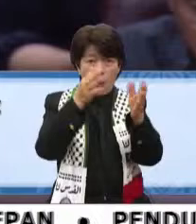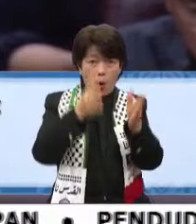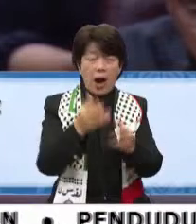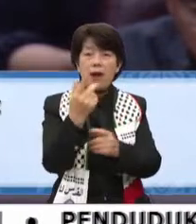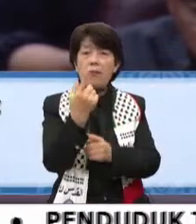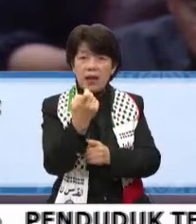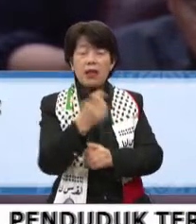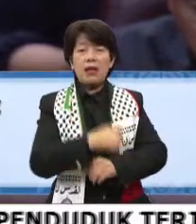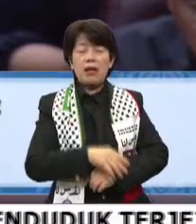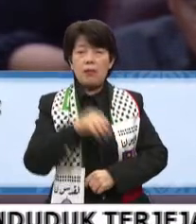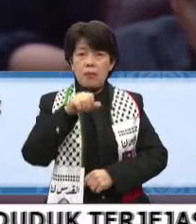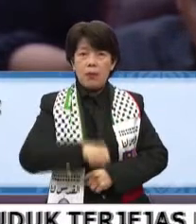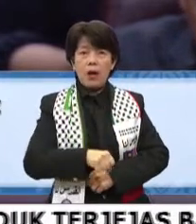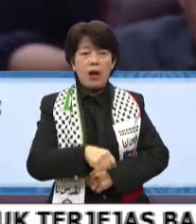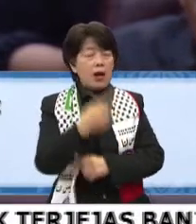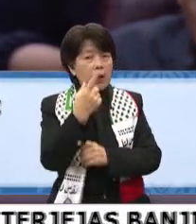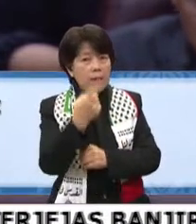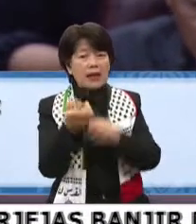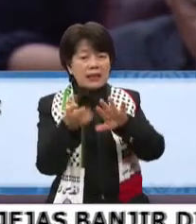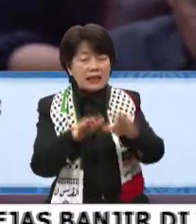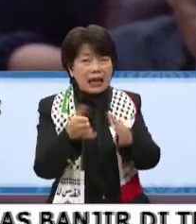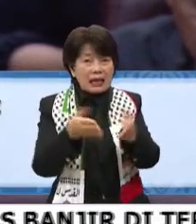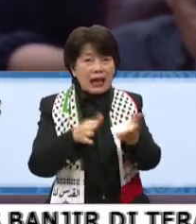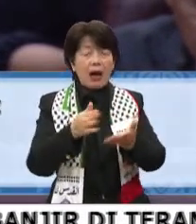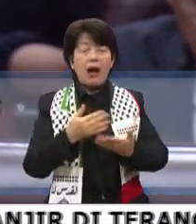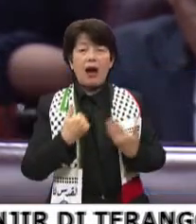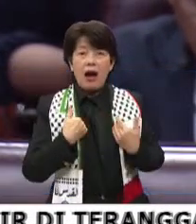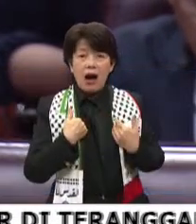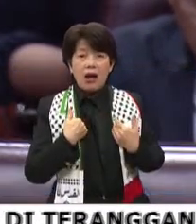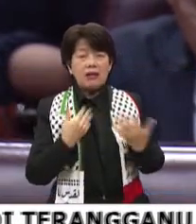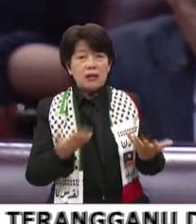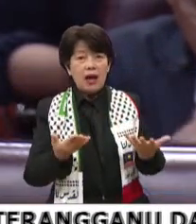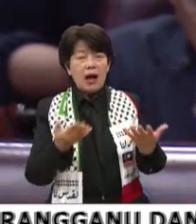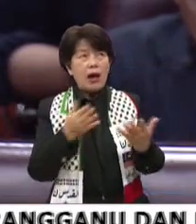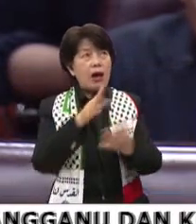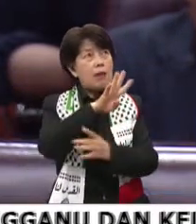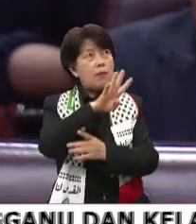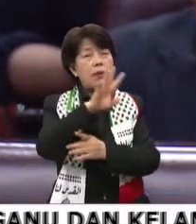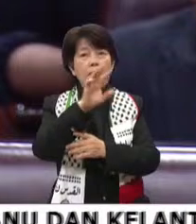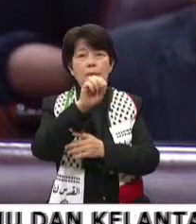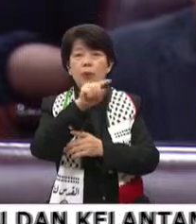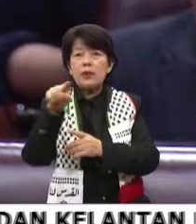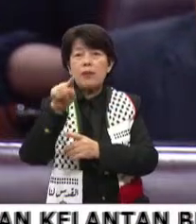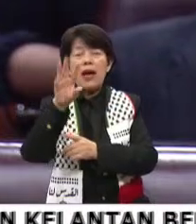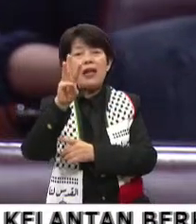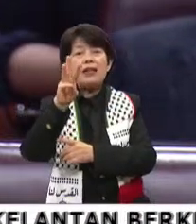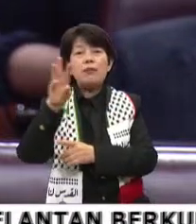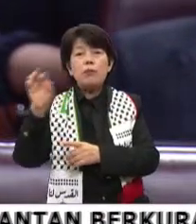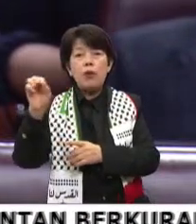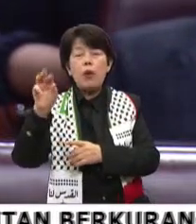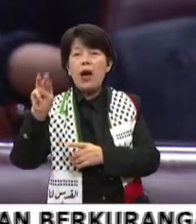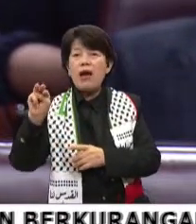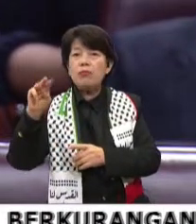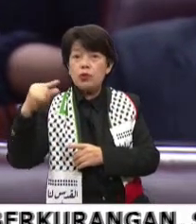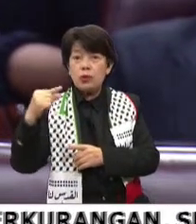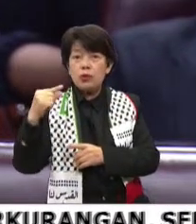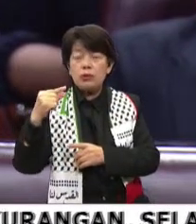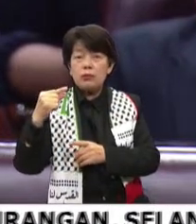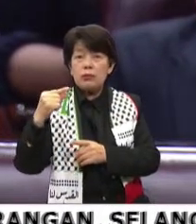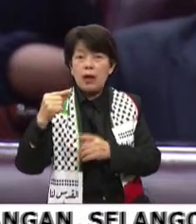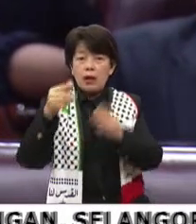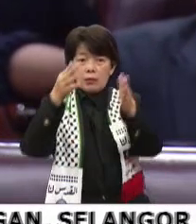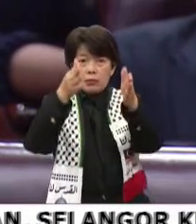boleh menyebabkan kematian jika tertelan adalah antara 40 hingga 60 MG bagi orang